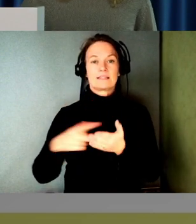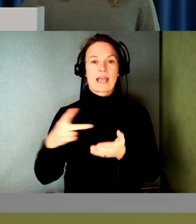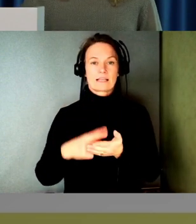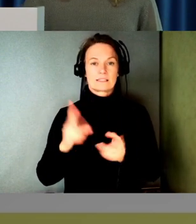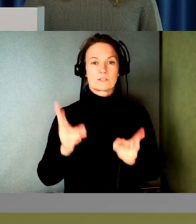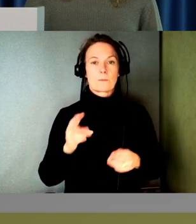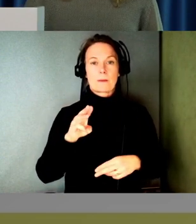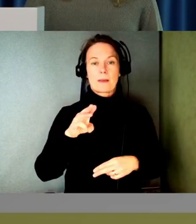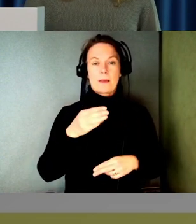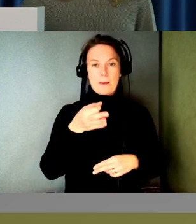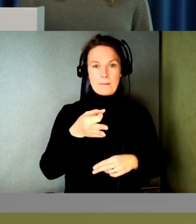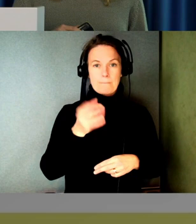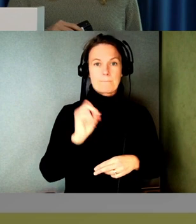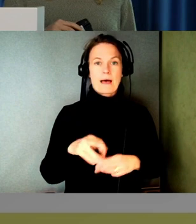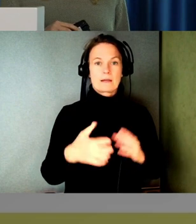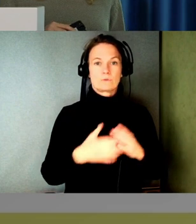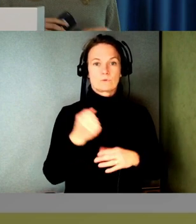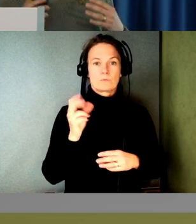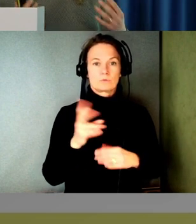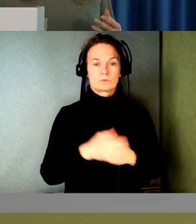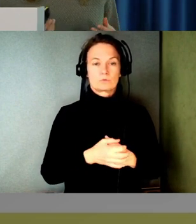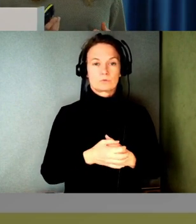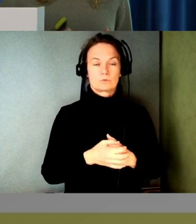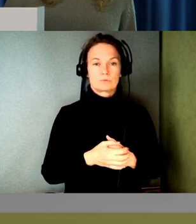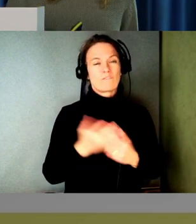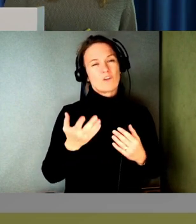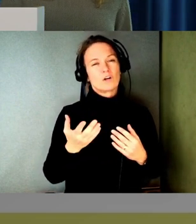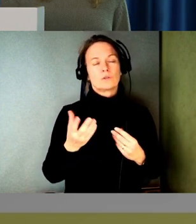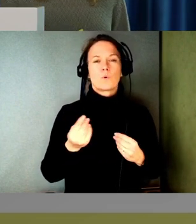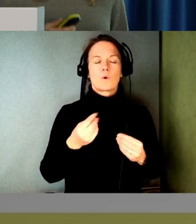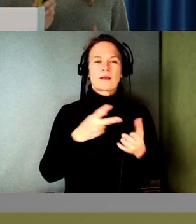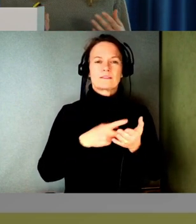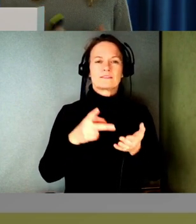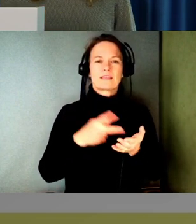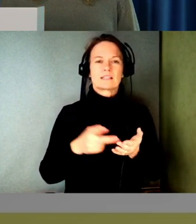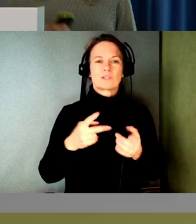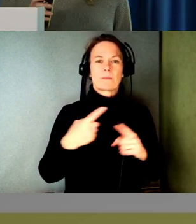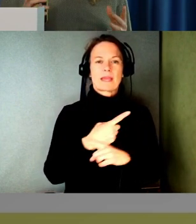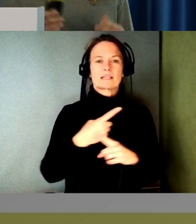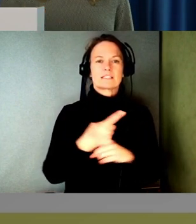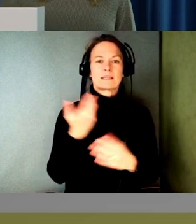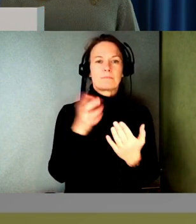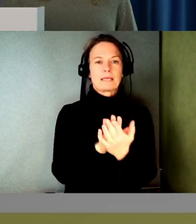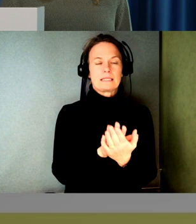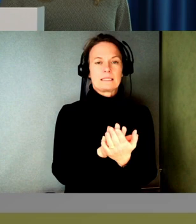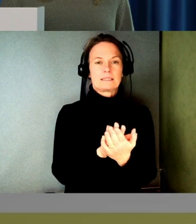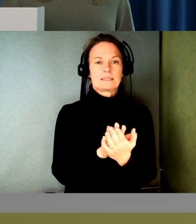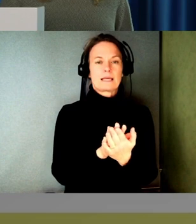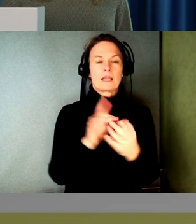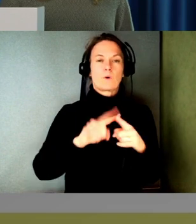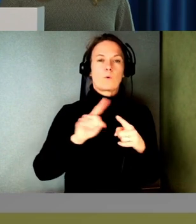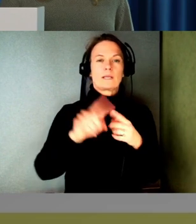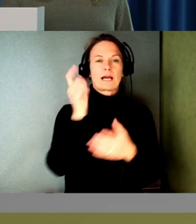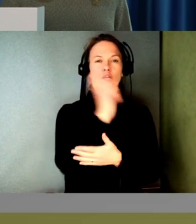eh och det är alltså en en text som ersätter bilder eller olika Grafiska element